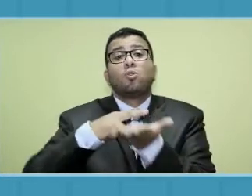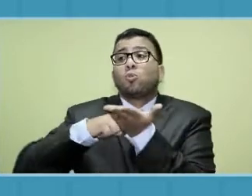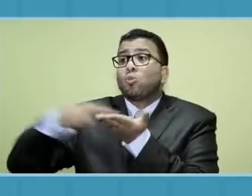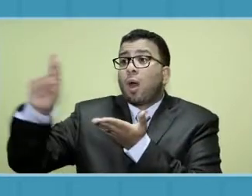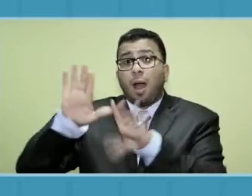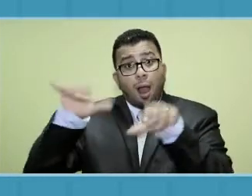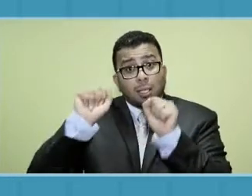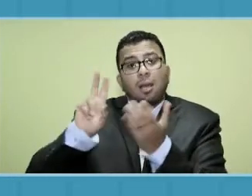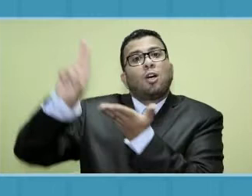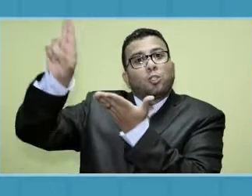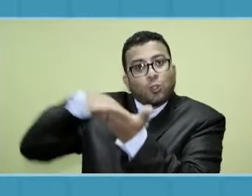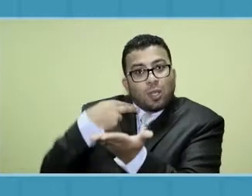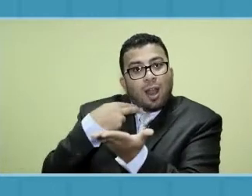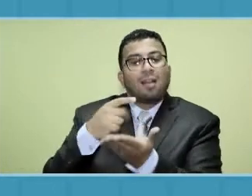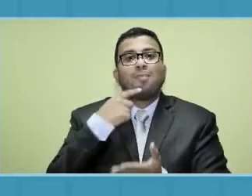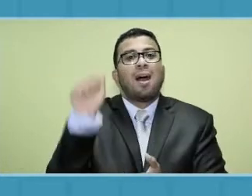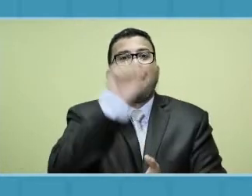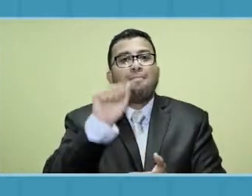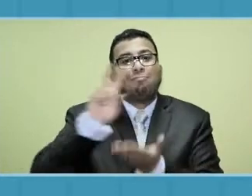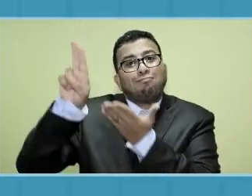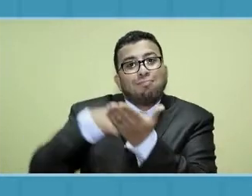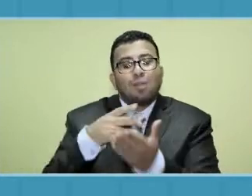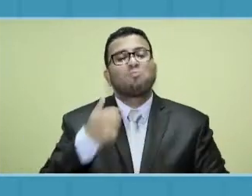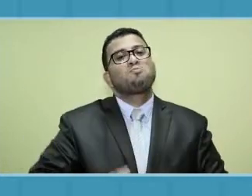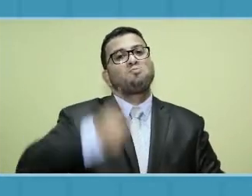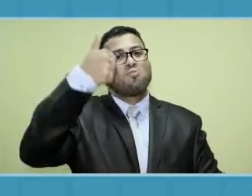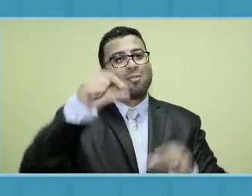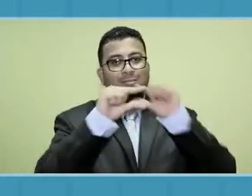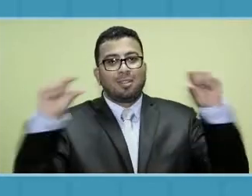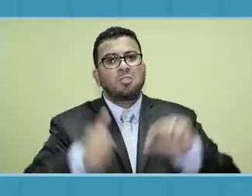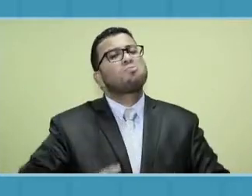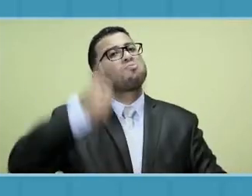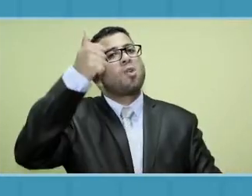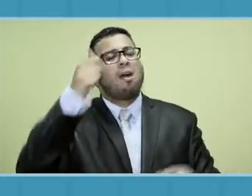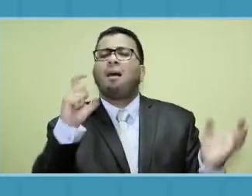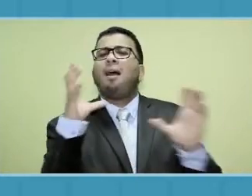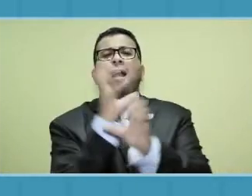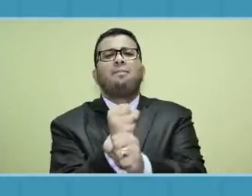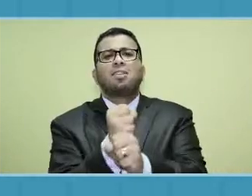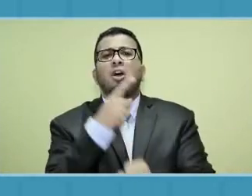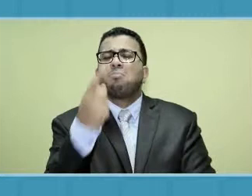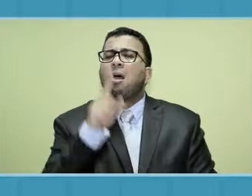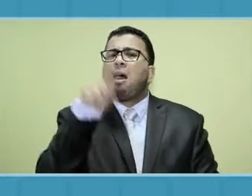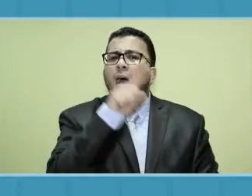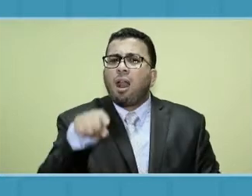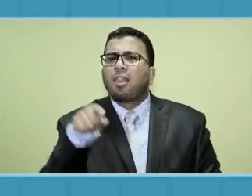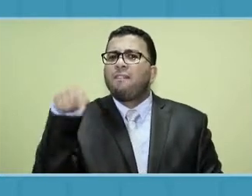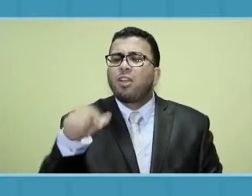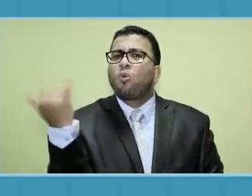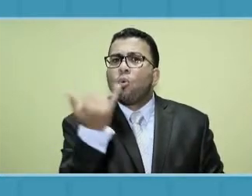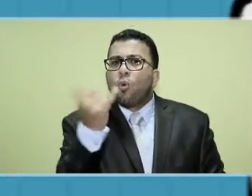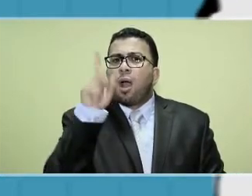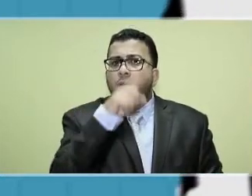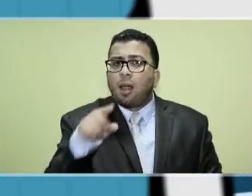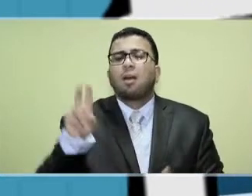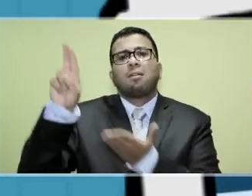بريدكم الإلكتروني الخاص لتأكيد نجاح الطلب أو رفضه، أو حتى في حالة وجود بعض المستندات الناقصة.